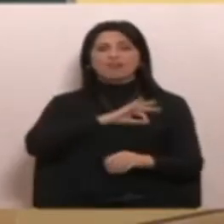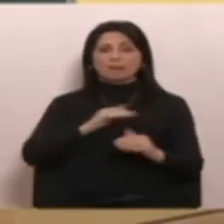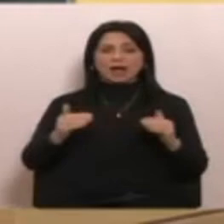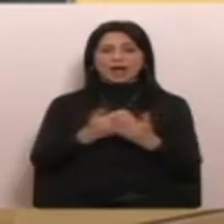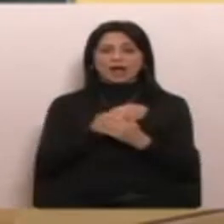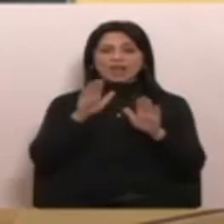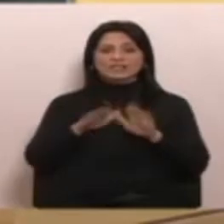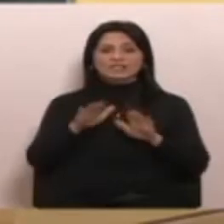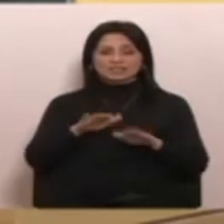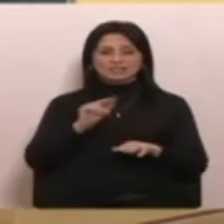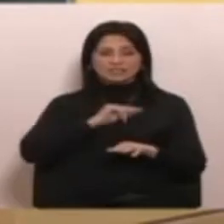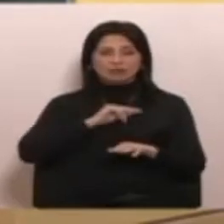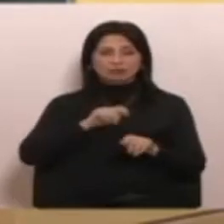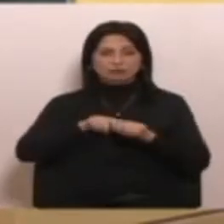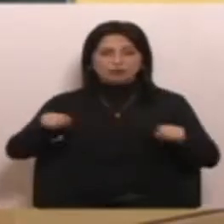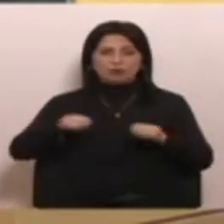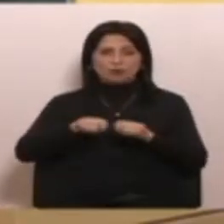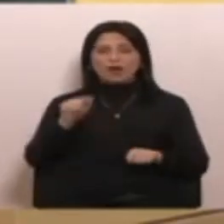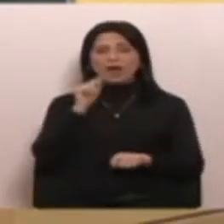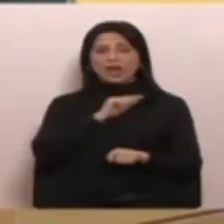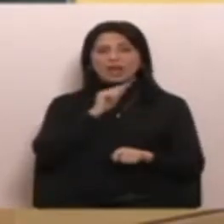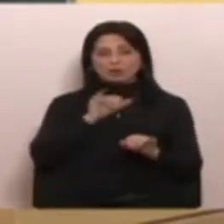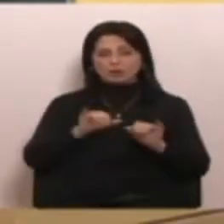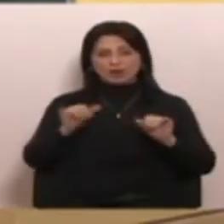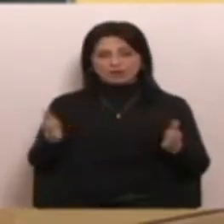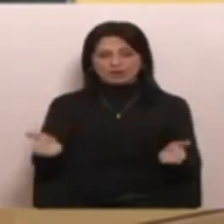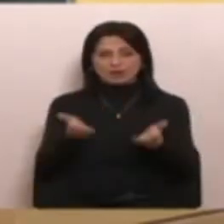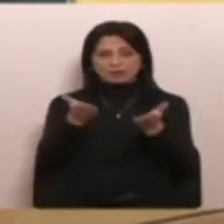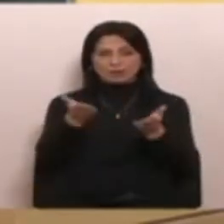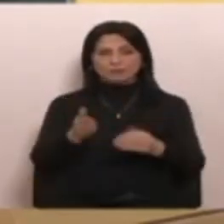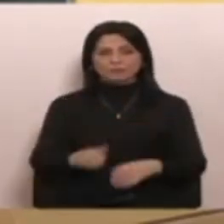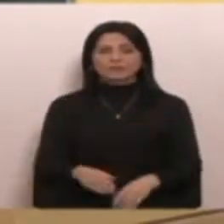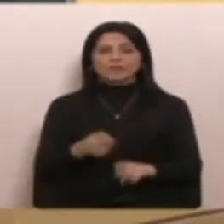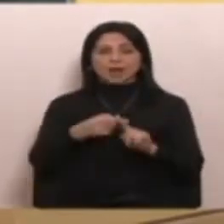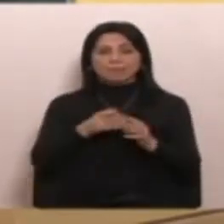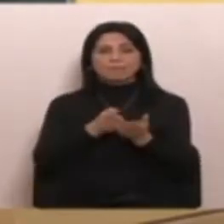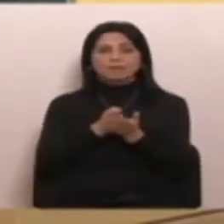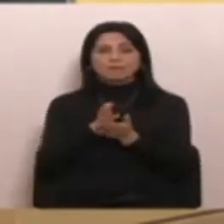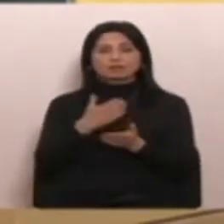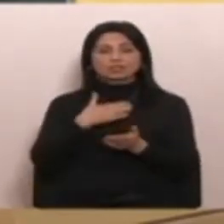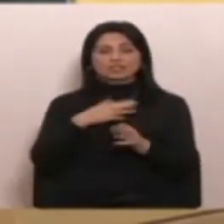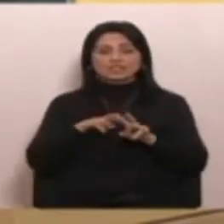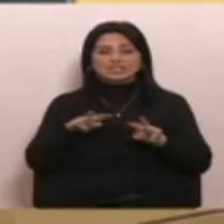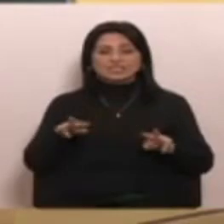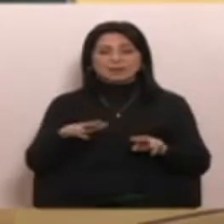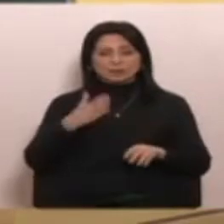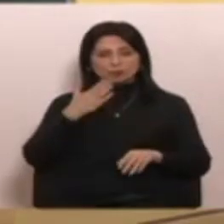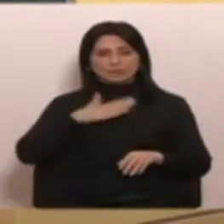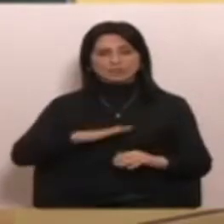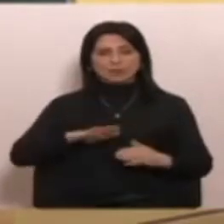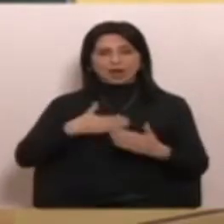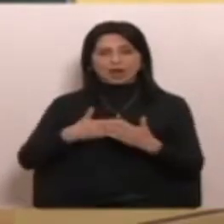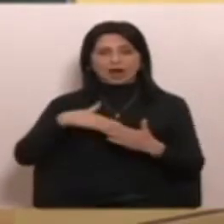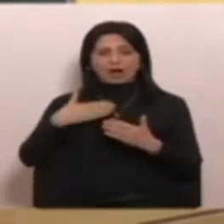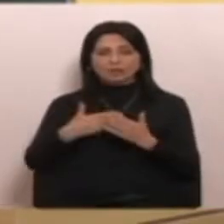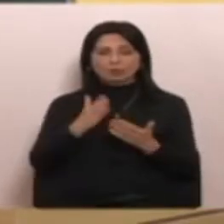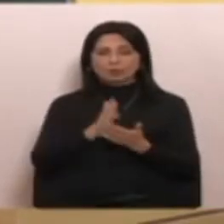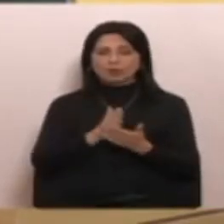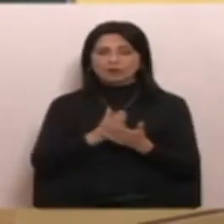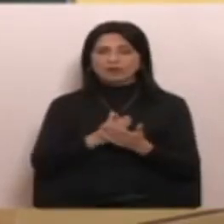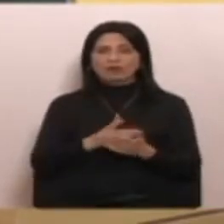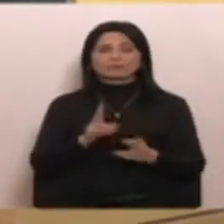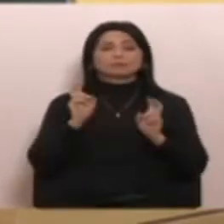სამუშაო ადგილების შექმნას და ეკონომიკის განვითარებას. ამ მიმართულებით ჩვენი სამინისტრო საკმაოდ გააქტიურებულია.